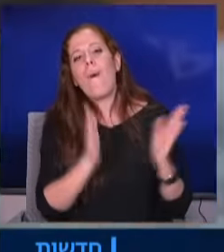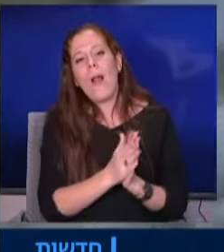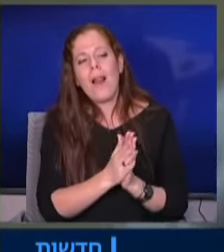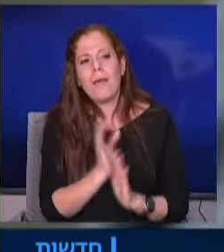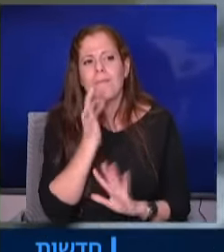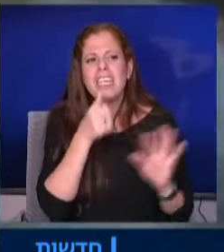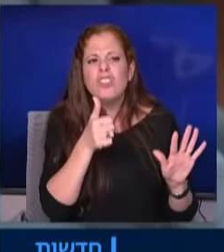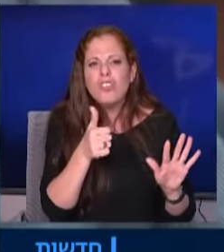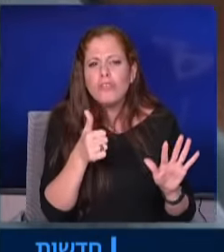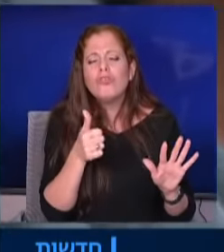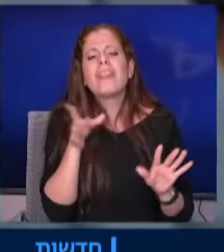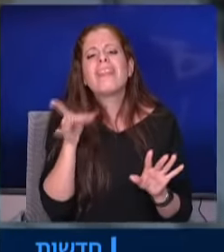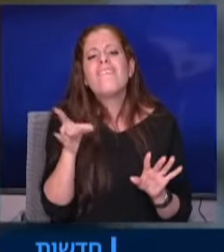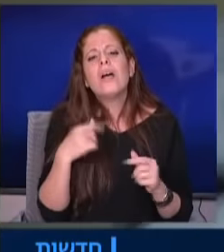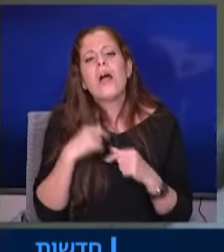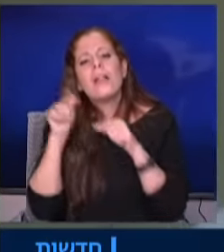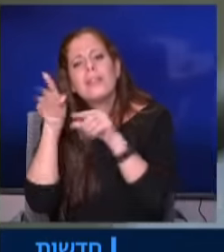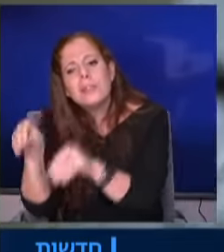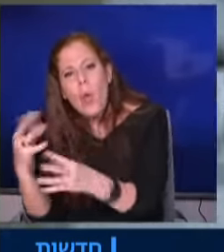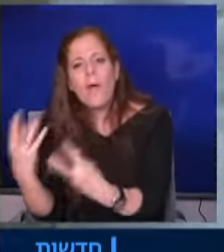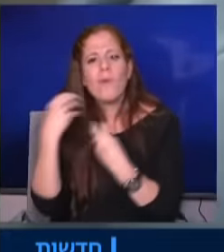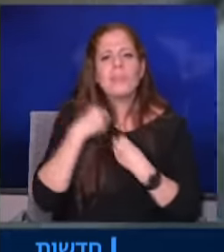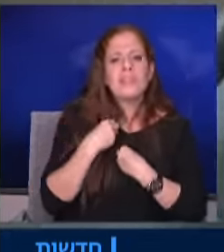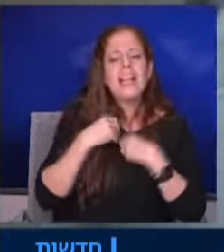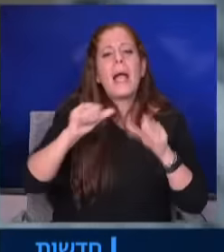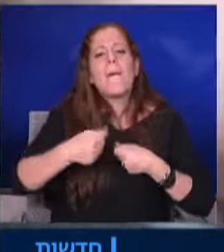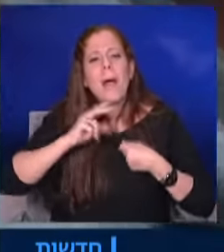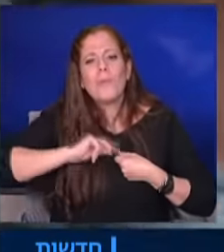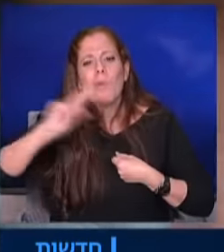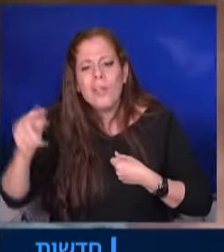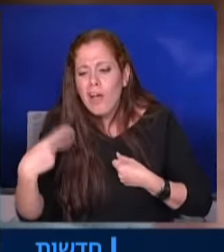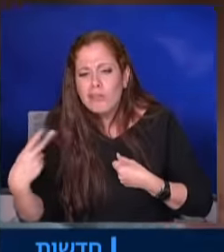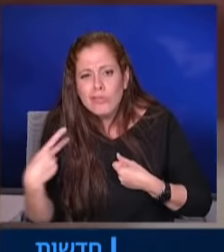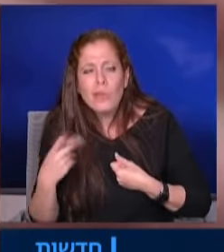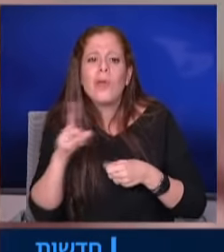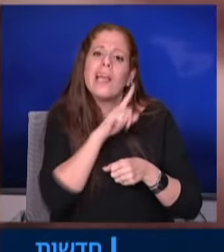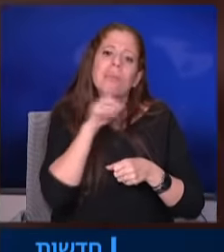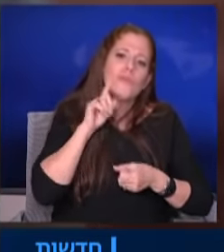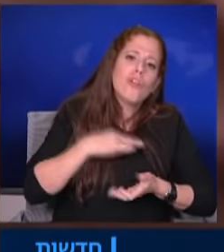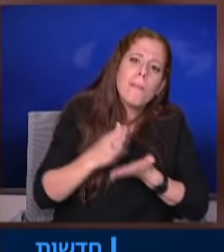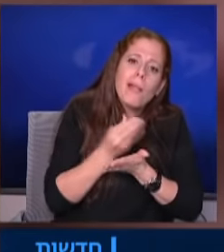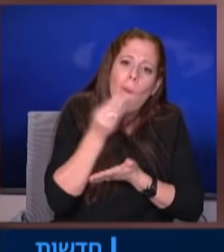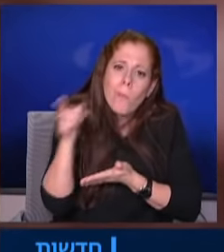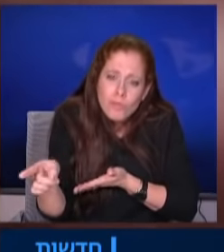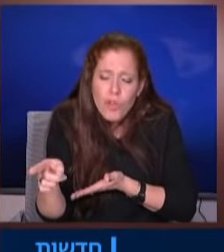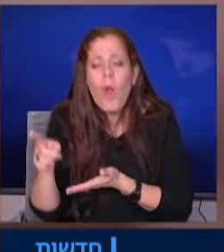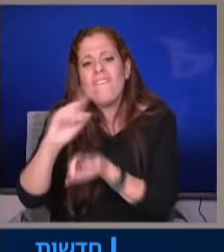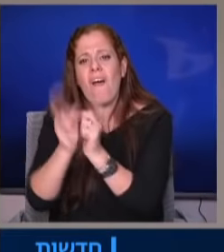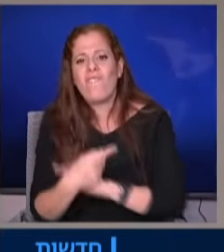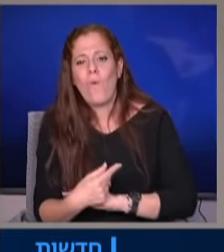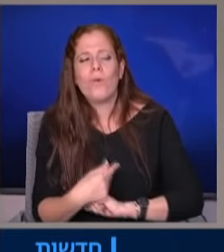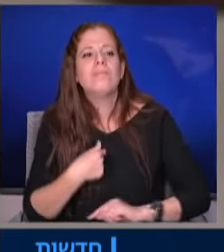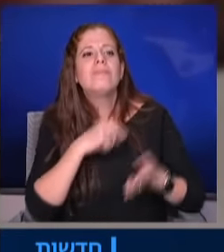דבק, אני אצלו והוא אצלי. הגרביים שלו והגרביים שלי, ואמא שלו מכינה לי לאכול, ואמא שלי מכינה לו לאכול. זו תמונה שלנו באודו,